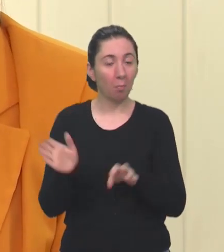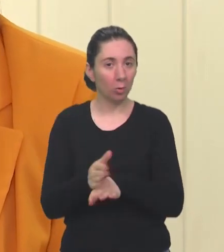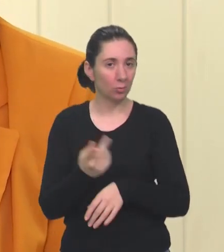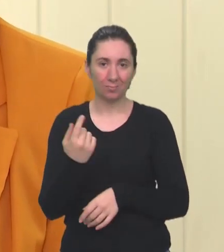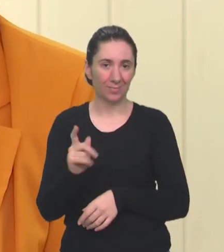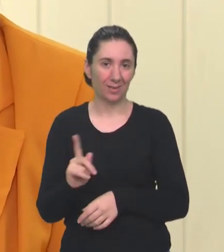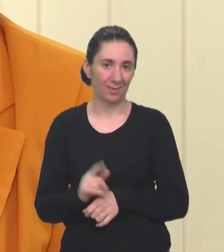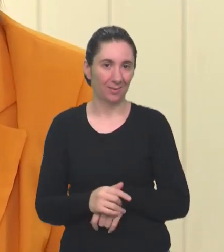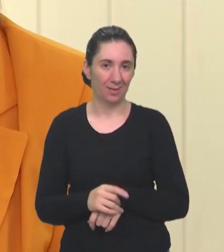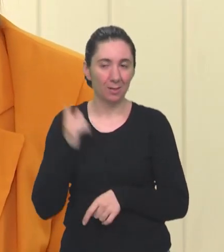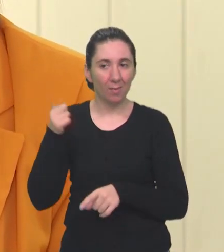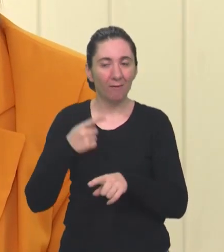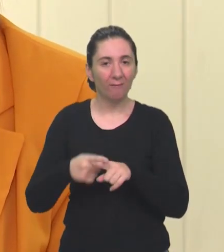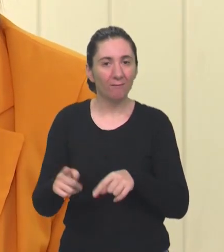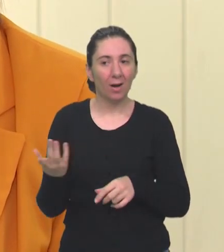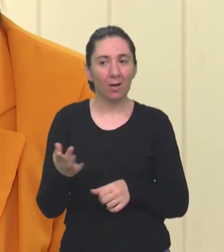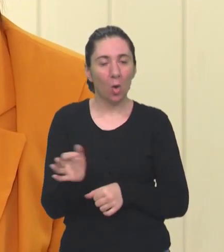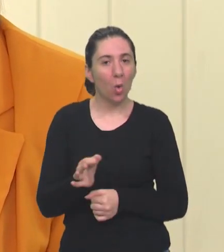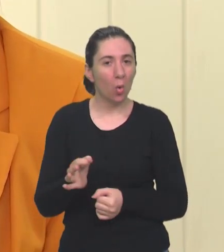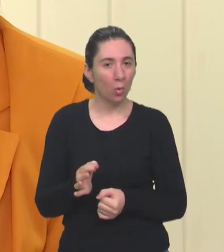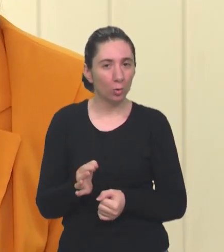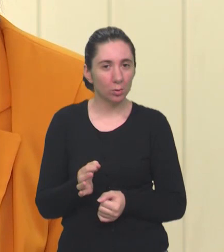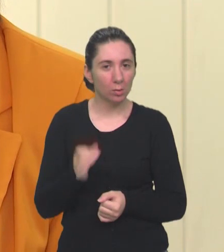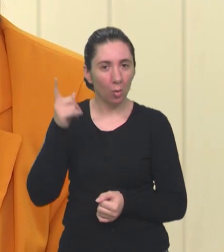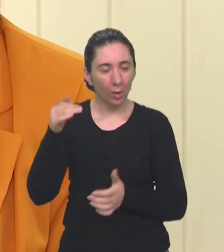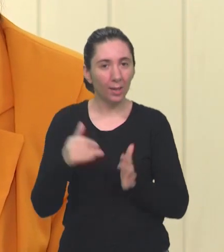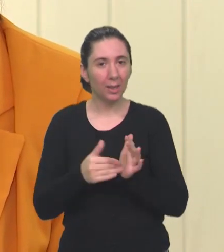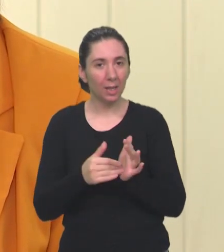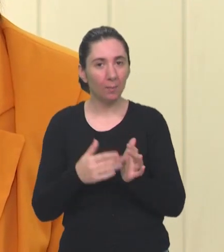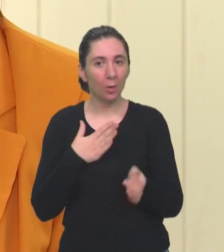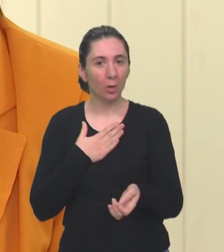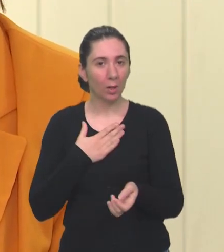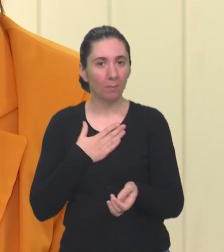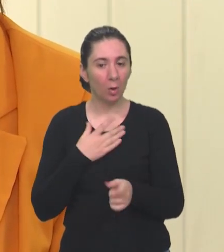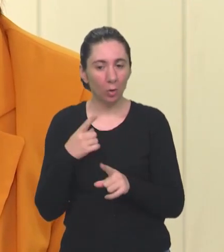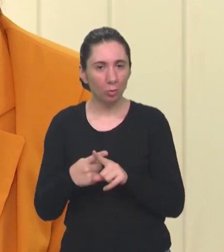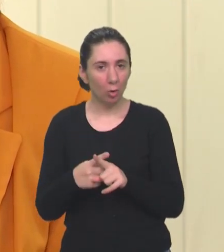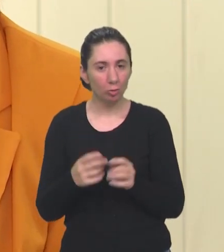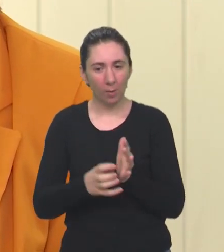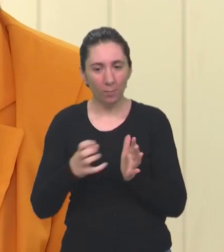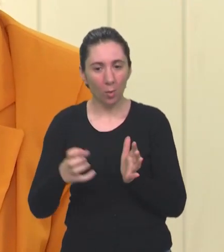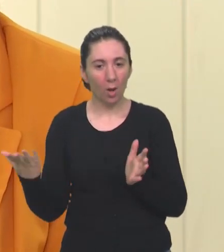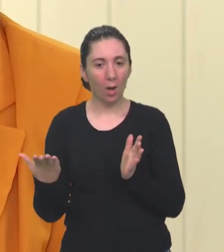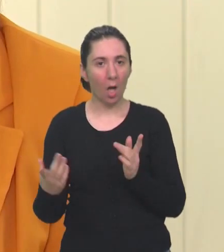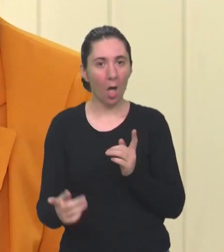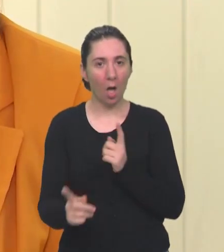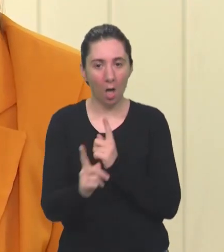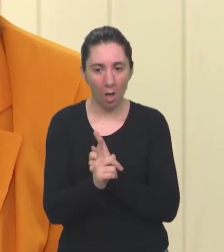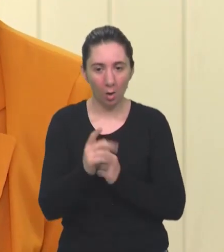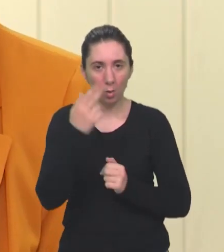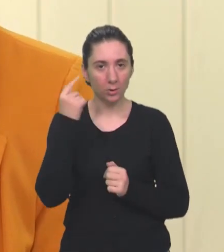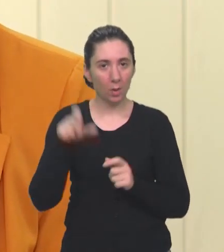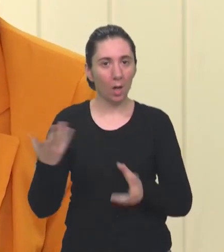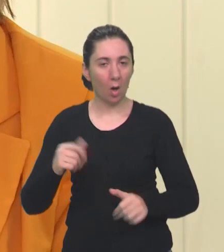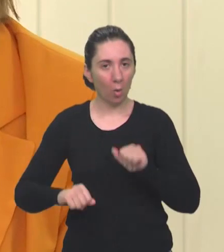prošli, ali ne, falim neke one osnove u kojima oni trebaju imati ono točan proces kako pristupiti slijepoj osobi, kako